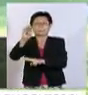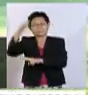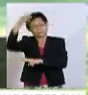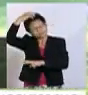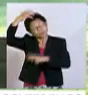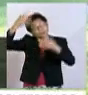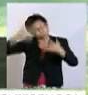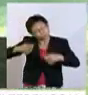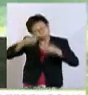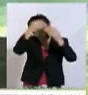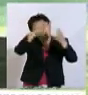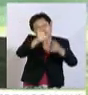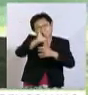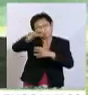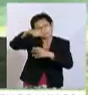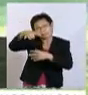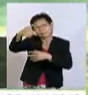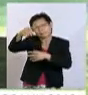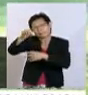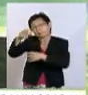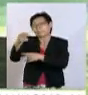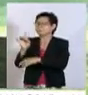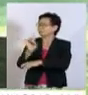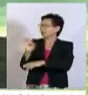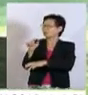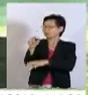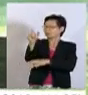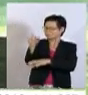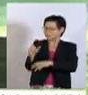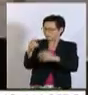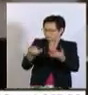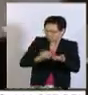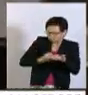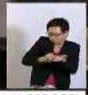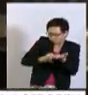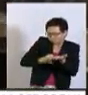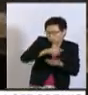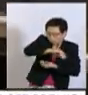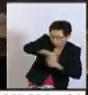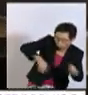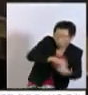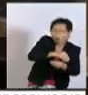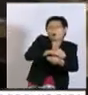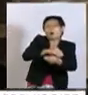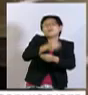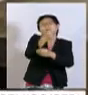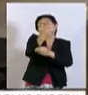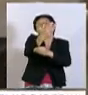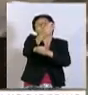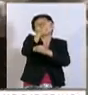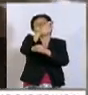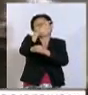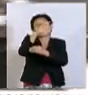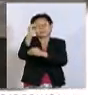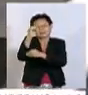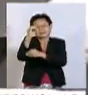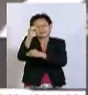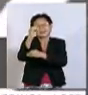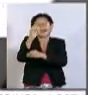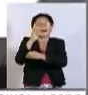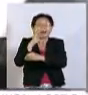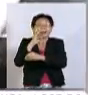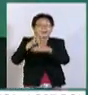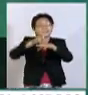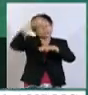memaklumkan bahawa Splash, hanya Splash sahaja yang sedang dalam rundingan untuk diambil alih, di mana 3 konsesi syarikat air